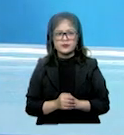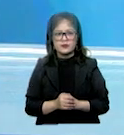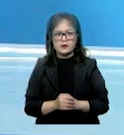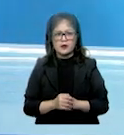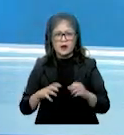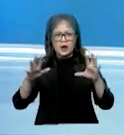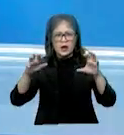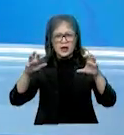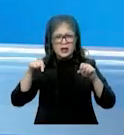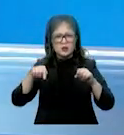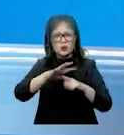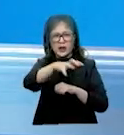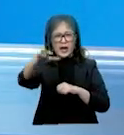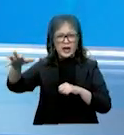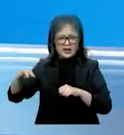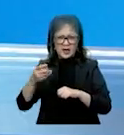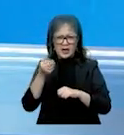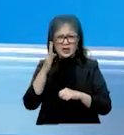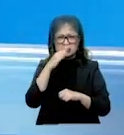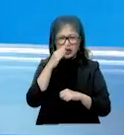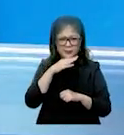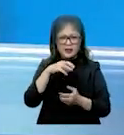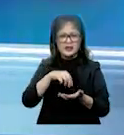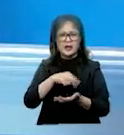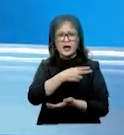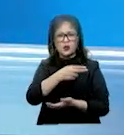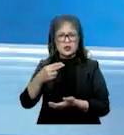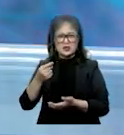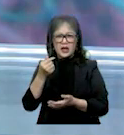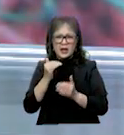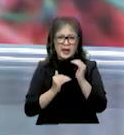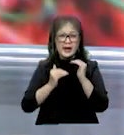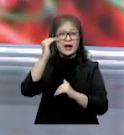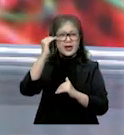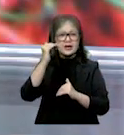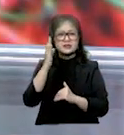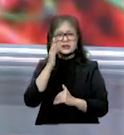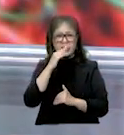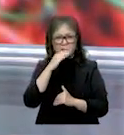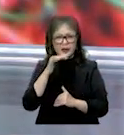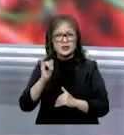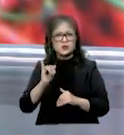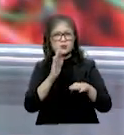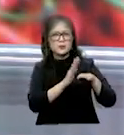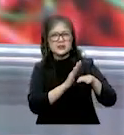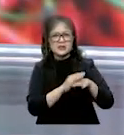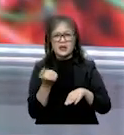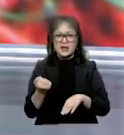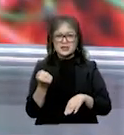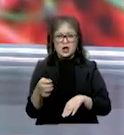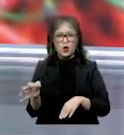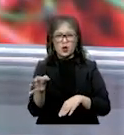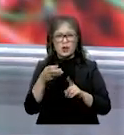Pemirsa, kekeringan masih melanda sejumlah daerah dan harga cabai di berbagai wilayah tanah air kian meroket. Harga cabai di pasar